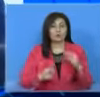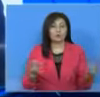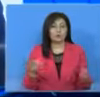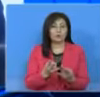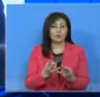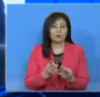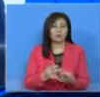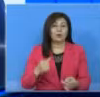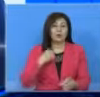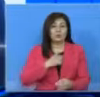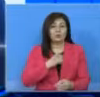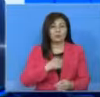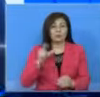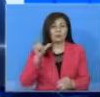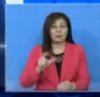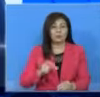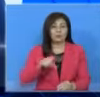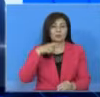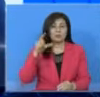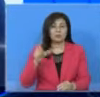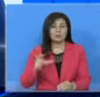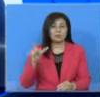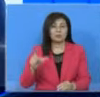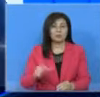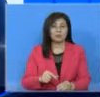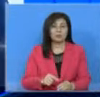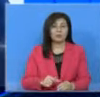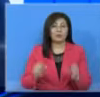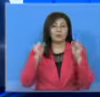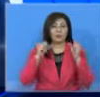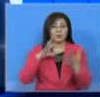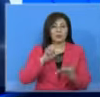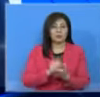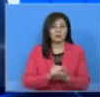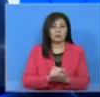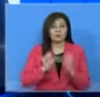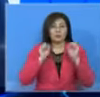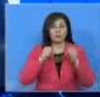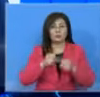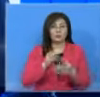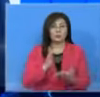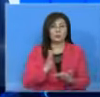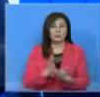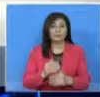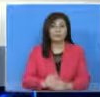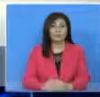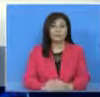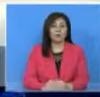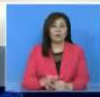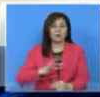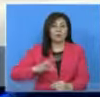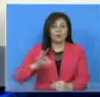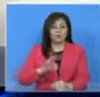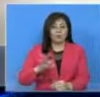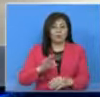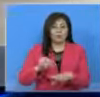мыңдаған өзіміздің балаларымыз осындай спорт түрімен айналысуға өте бір керемет мүмкіндіктер болайын деп отыр. Облыс әкімі